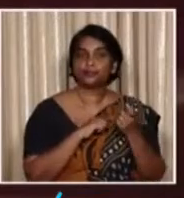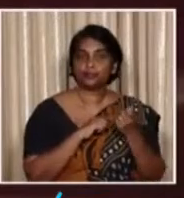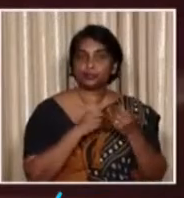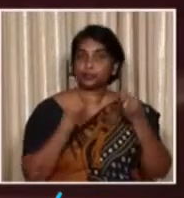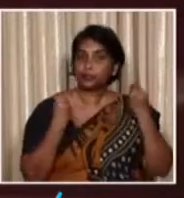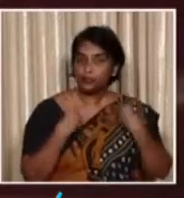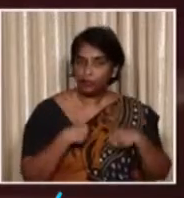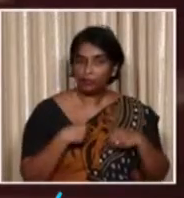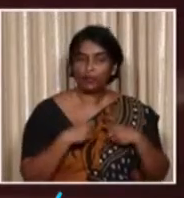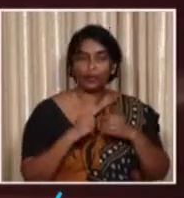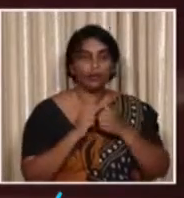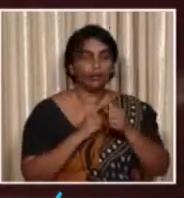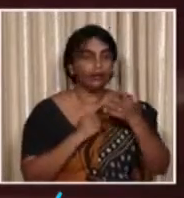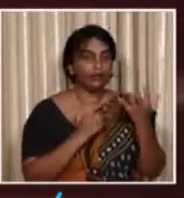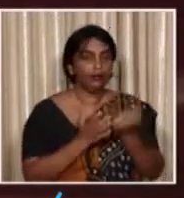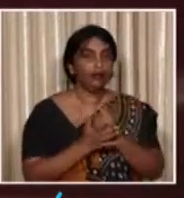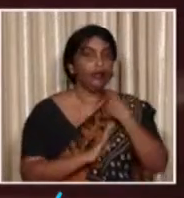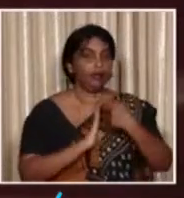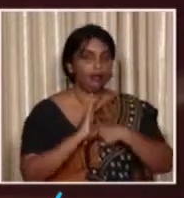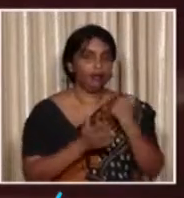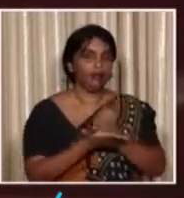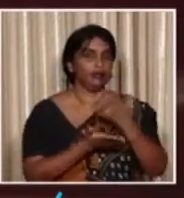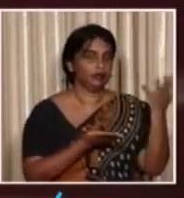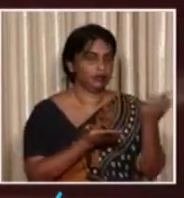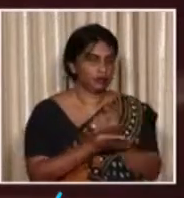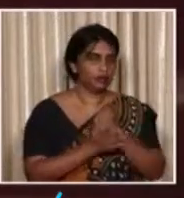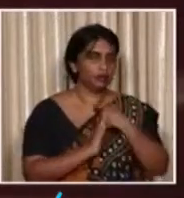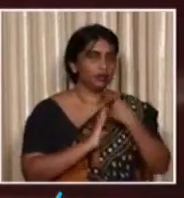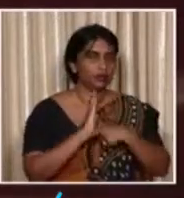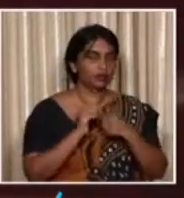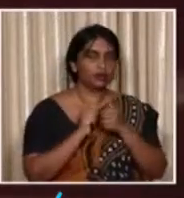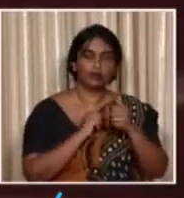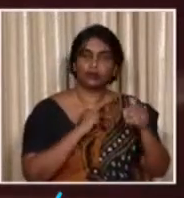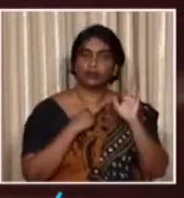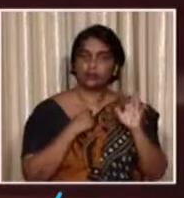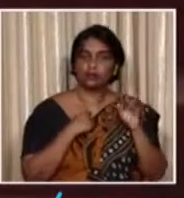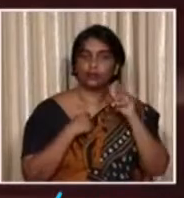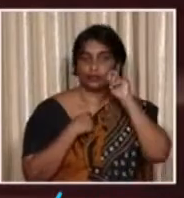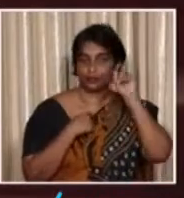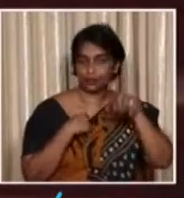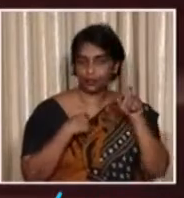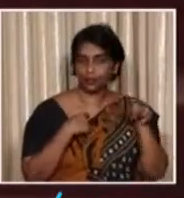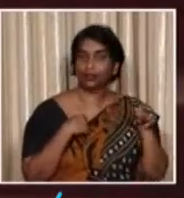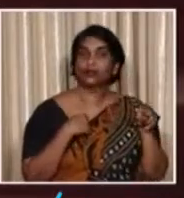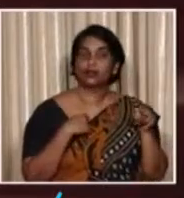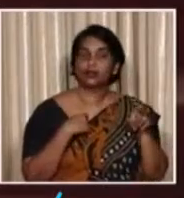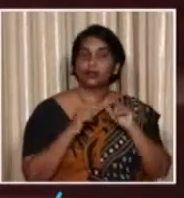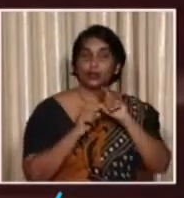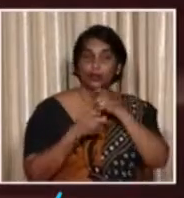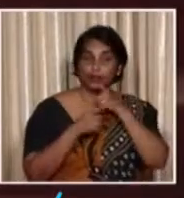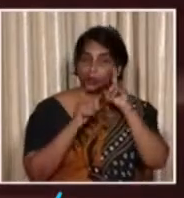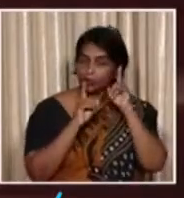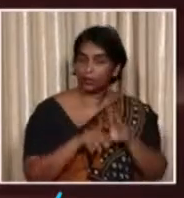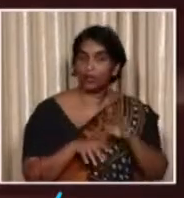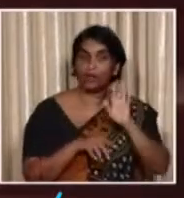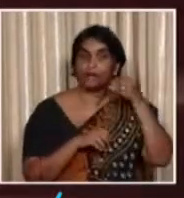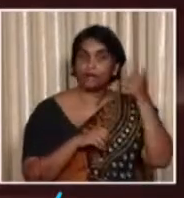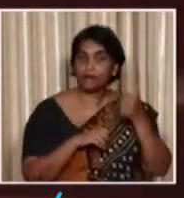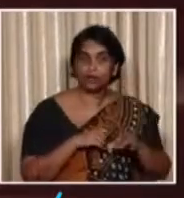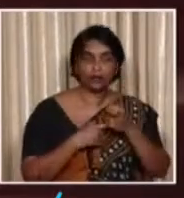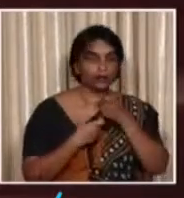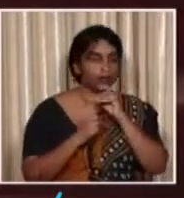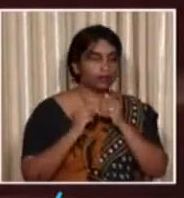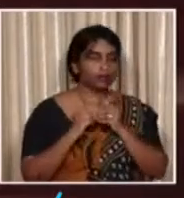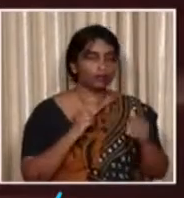පාඩුව අපි අය කරගන්නේ ශ්‍රී ලංකා ජනරජයට සමස්ත ශ්‍රී ලංකා රටවැසියන් වෙනුවෙන්. ඉතින් මේ වගේ නඩු කටයුත්තක් වැදගත් නඩු